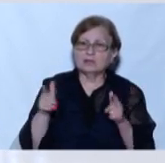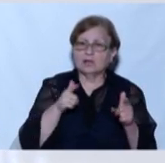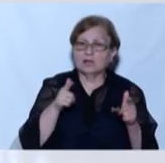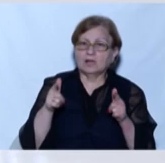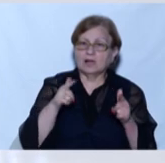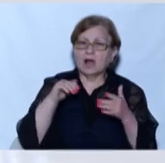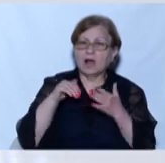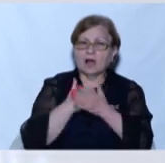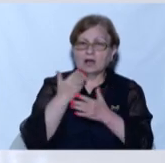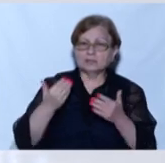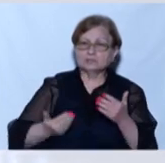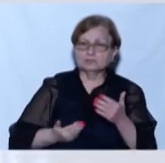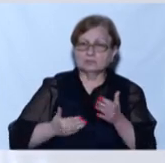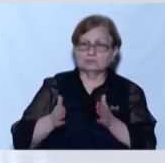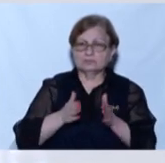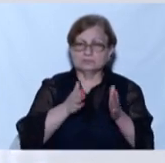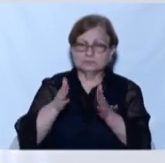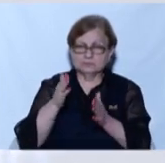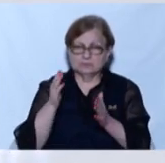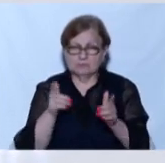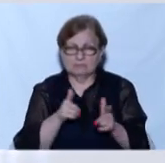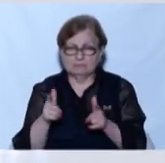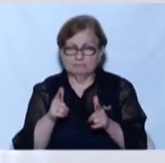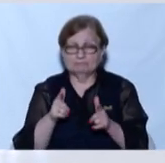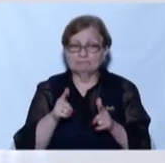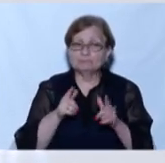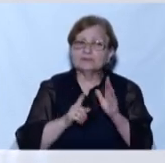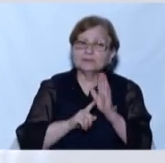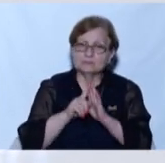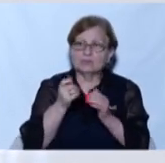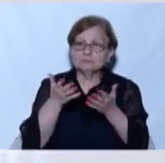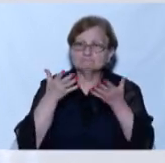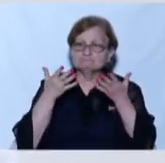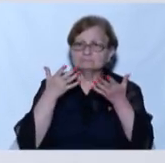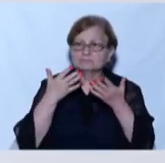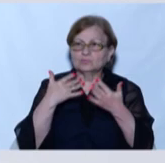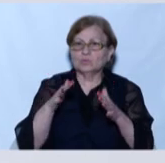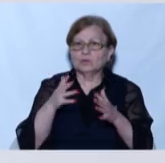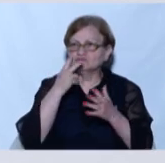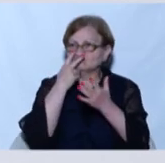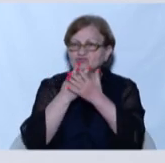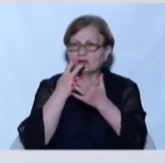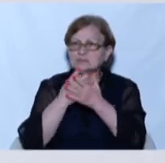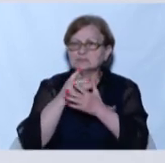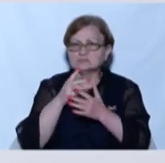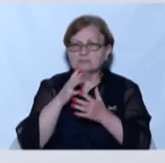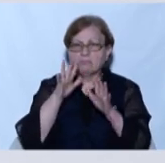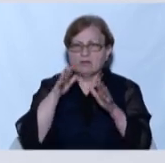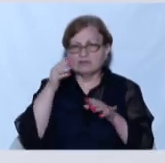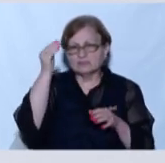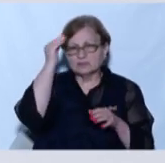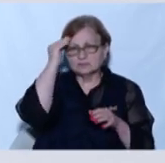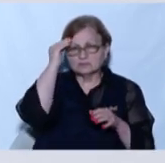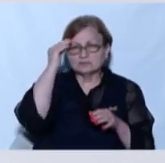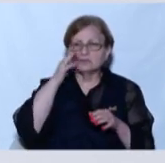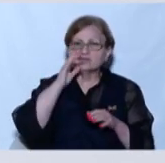ებზადებიან იმ ახალი ცხოვრებისათვის, იმ ახალი ცხოვრებისათვის და ისახება ის იდეები და უკვე საჯაროდ გამოდის ბევრი ის იდეა, რომელიც შემდეგ